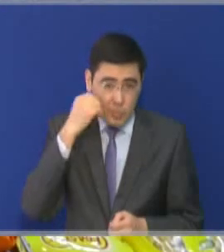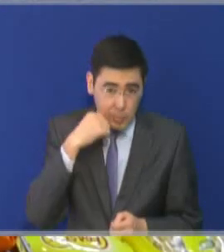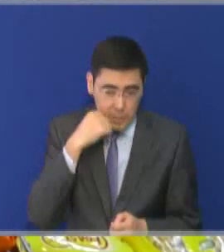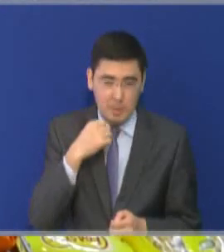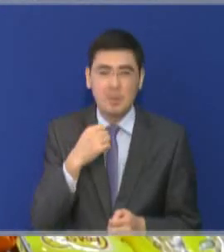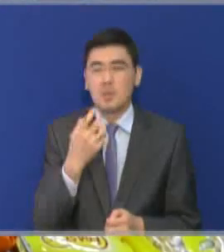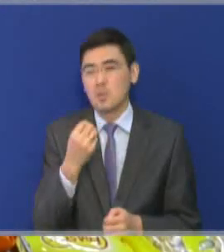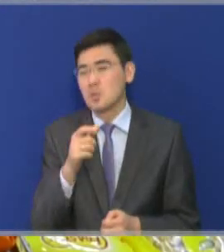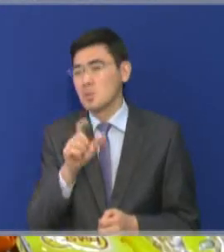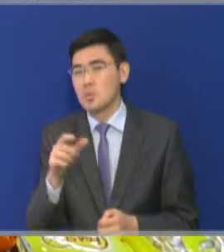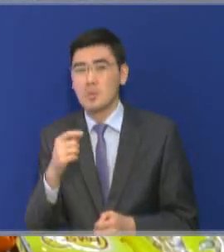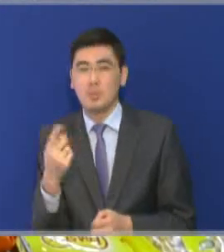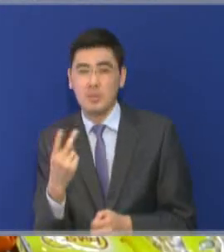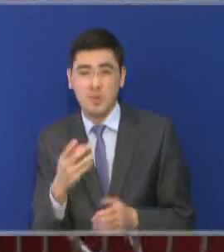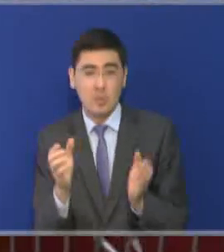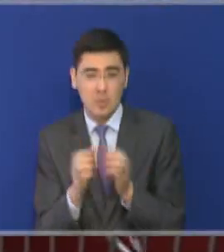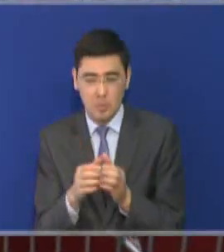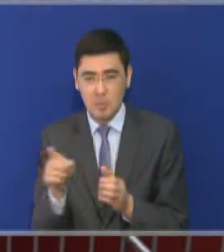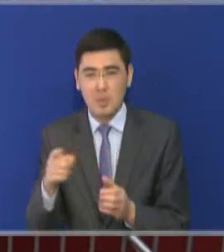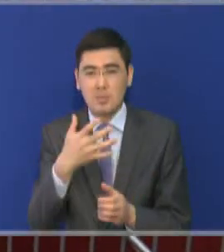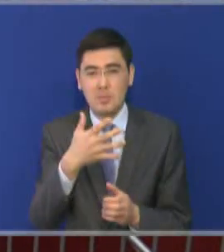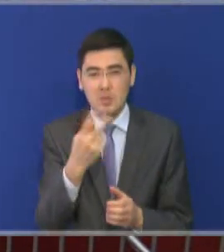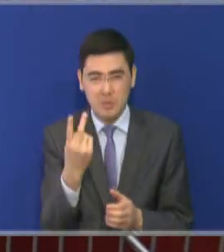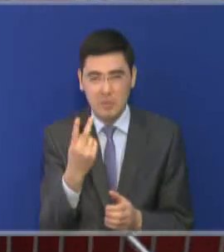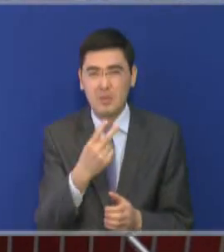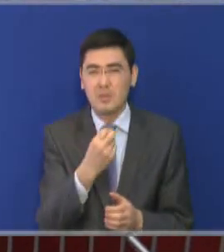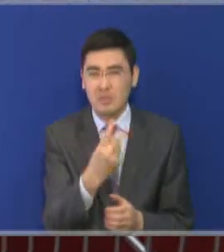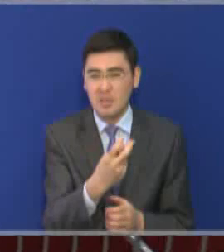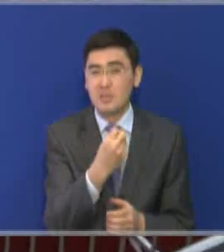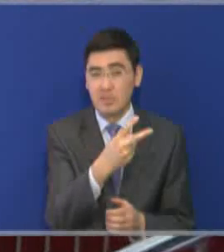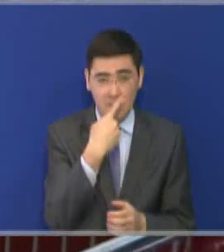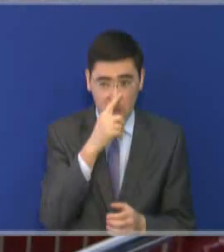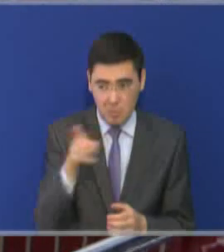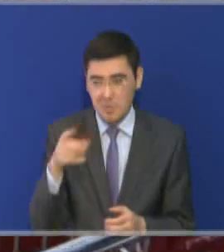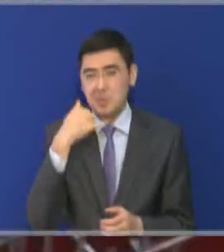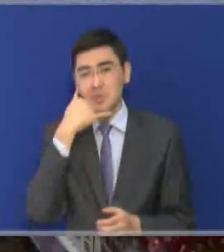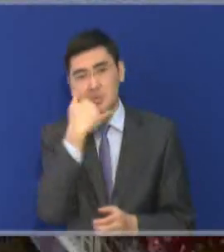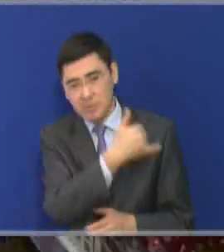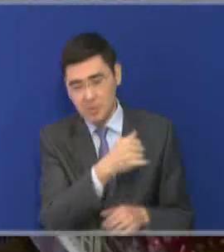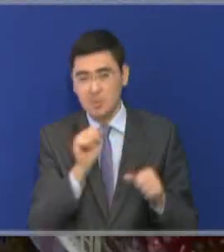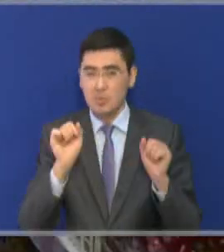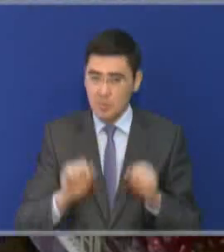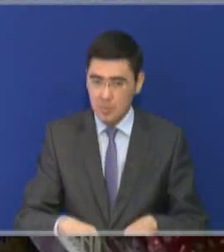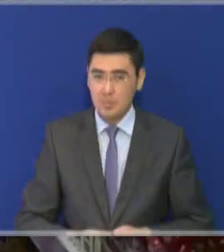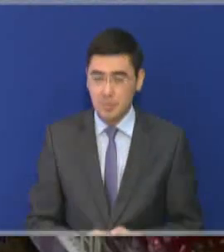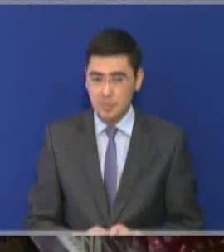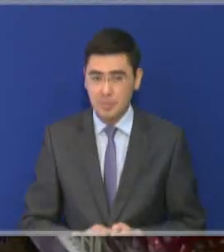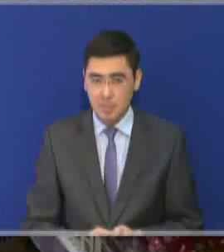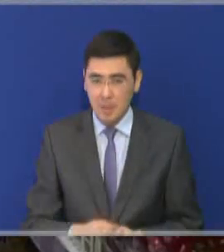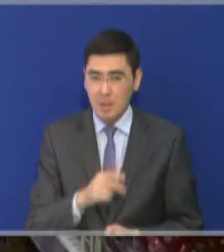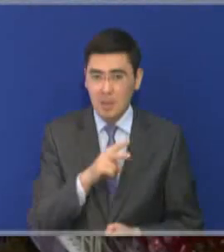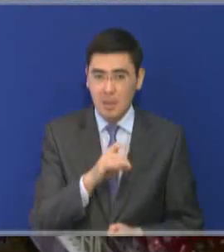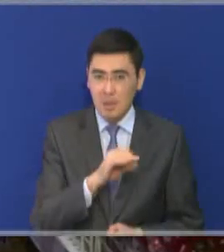ограниченными возможностями действует горячая линия 52 12 12. По инициативе молодежного ресурсного центра волонтерская организация «Лидер